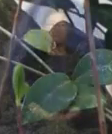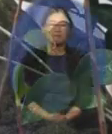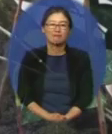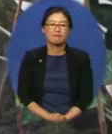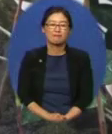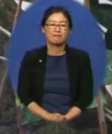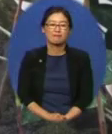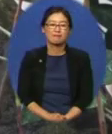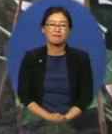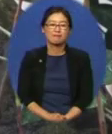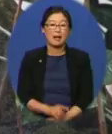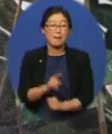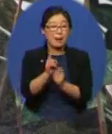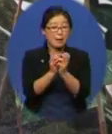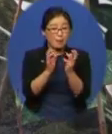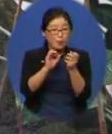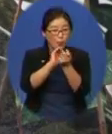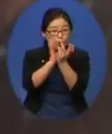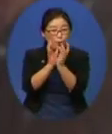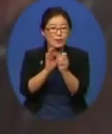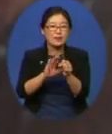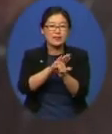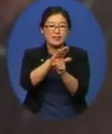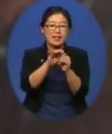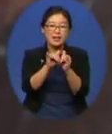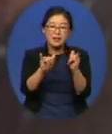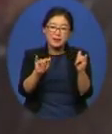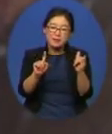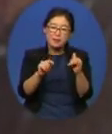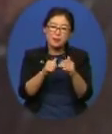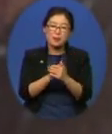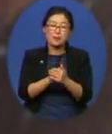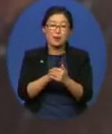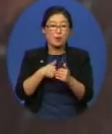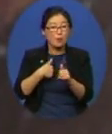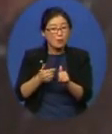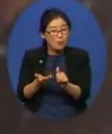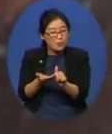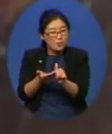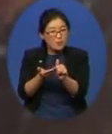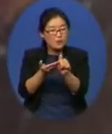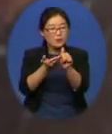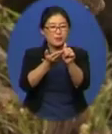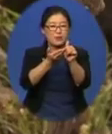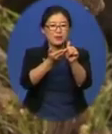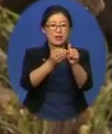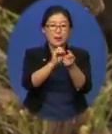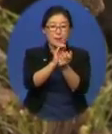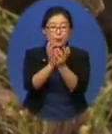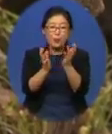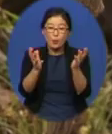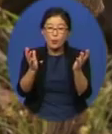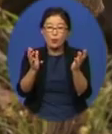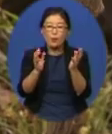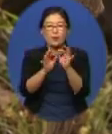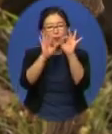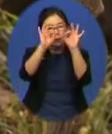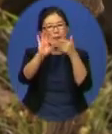야생화를 사랑하고 있는 사람들은 본인이 소장하고 있는 작품을 자식으로 묘사하기도